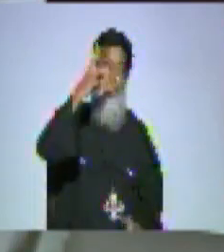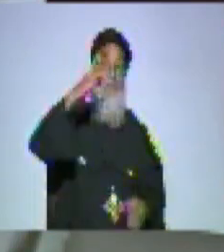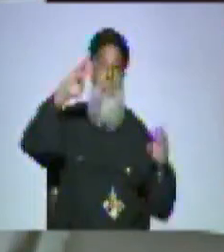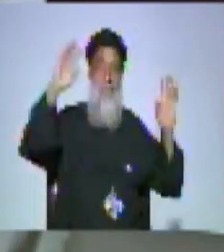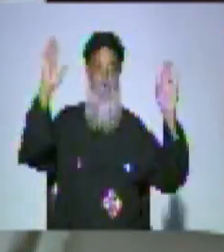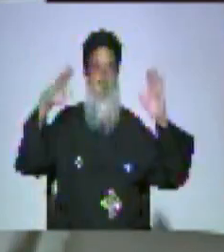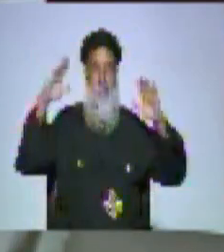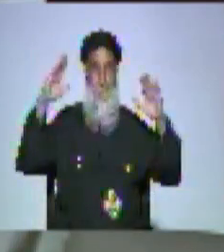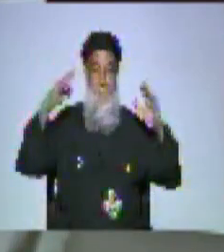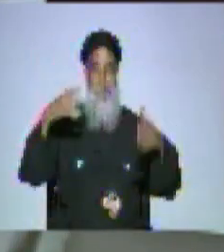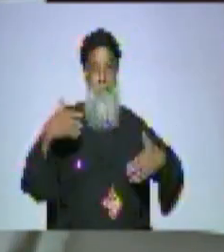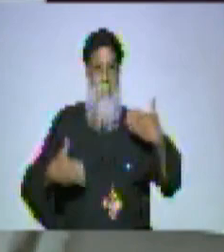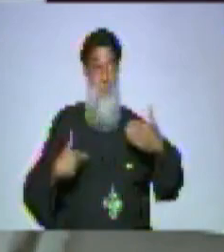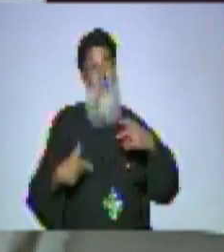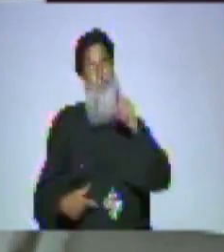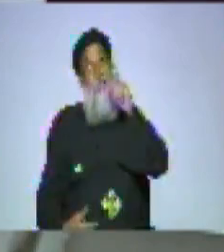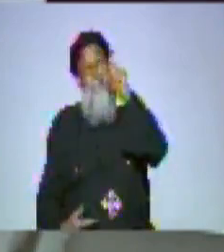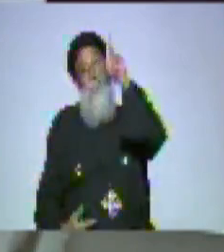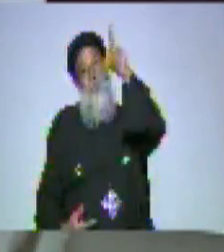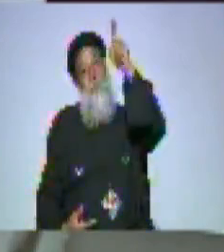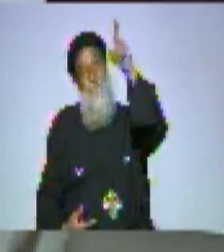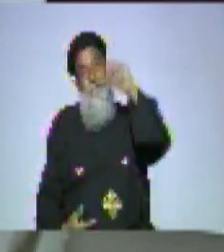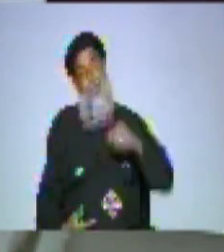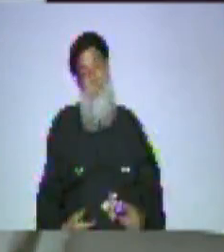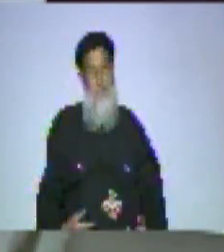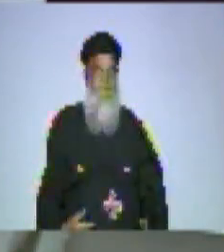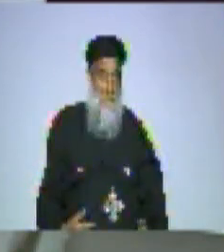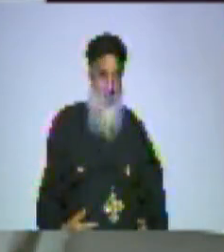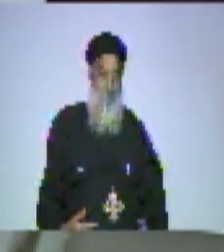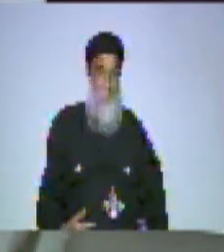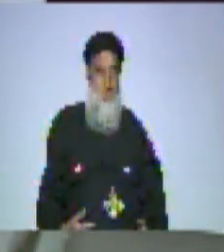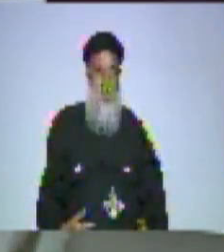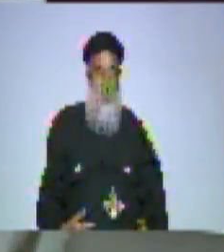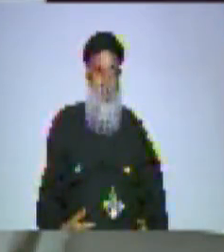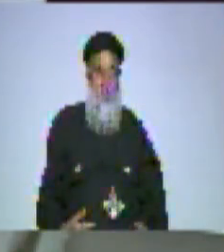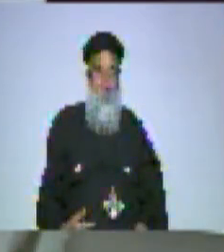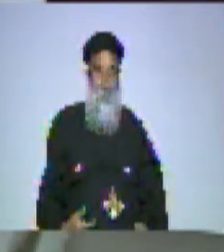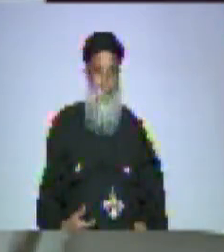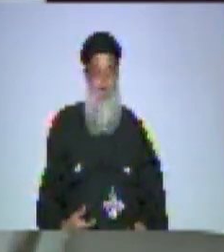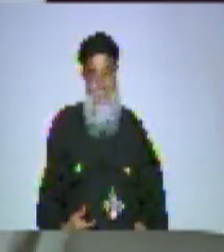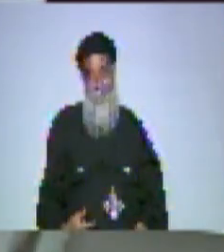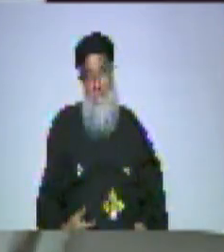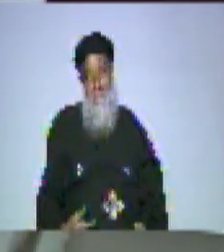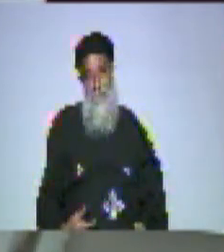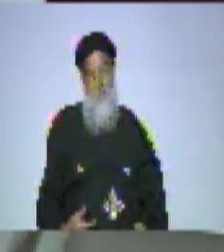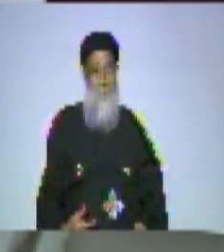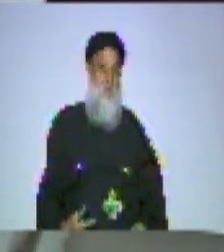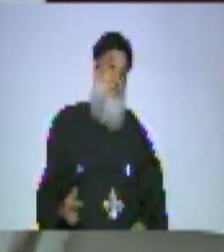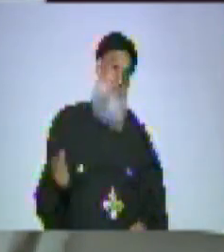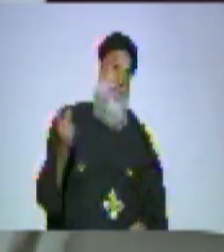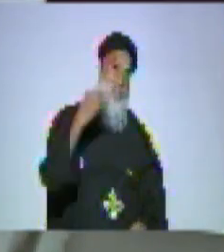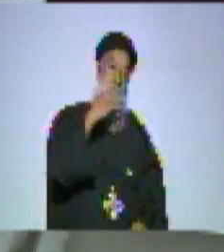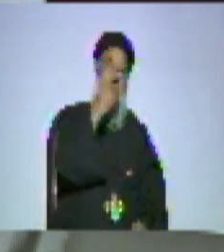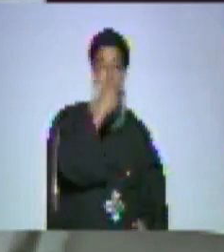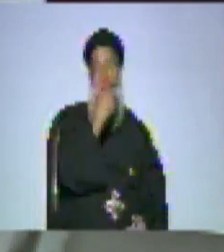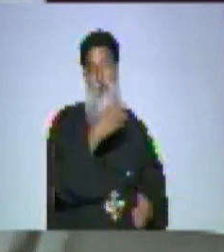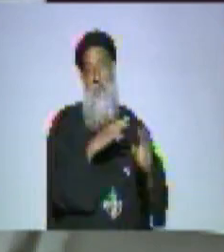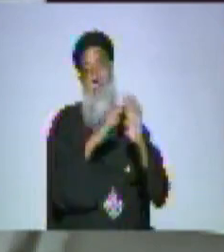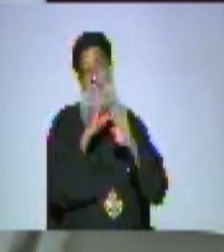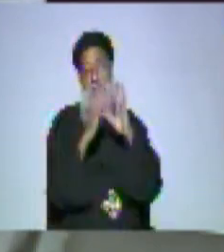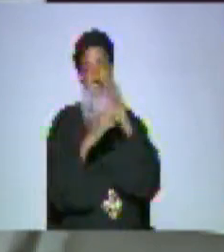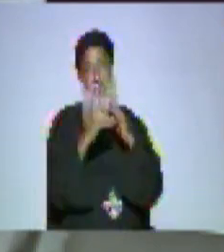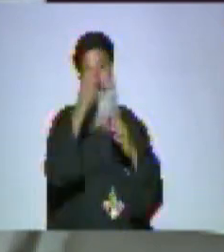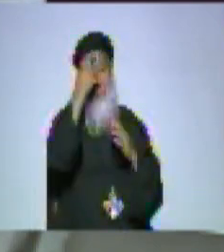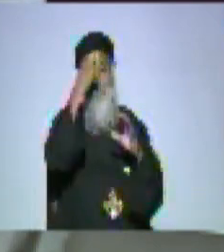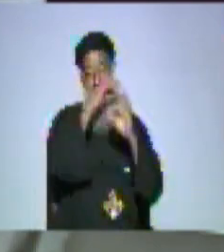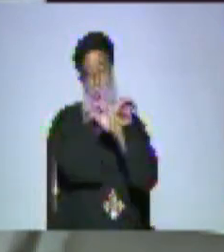يعني فرح الله فرح القلوب وكمان سوريين بقى ملاك